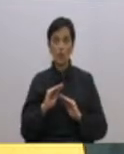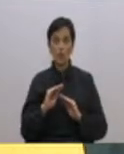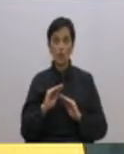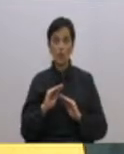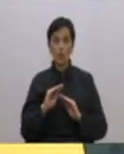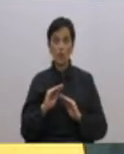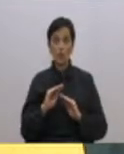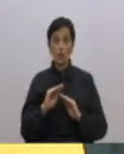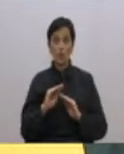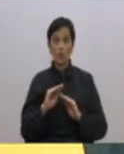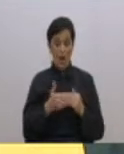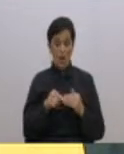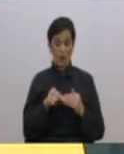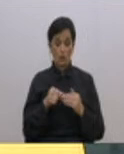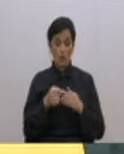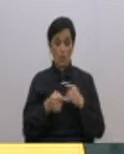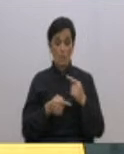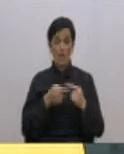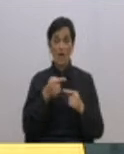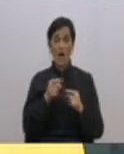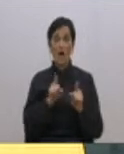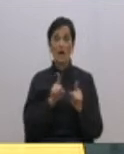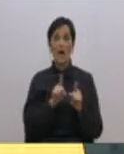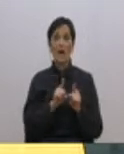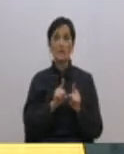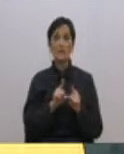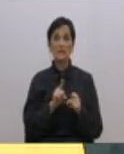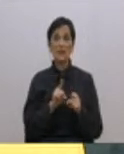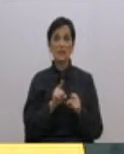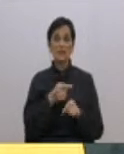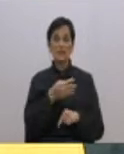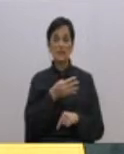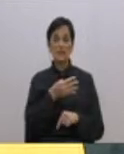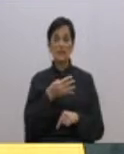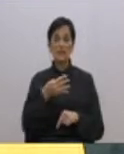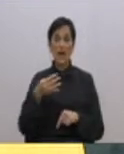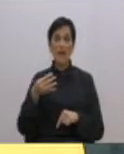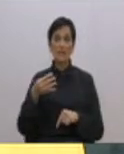ხა ახლო ასეთი ტიპის დაცებულების